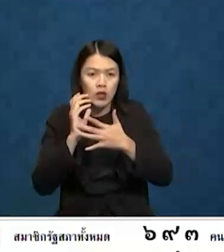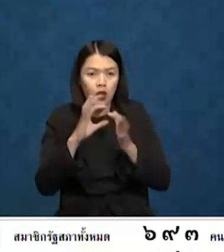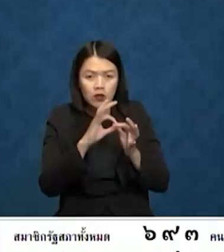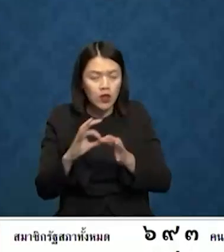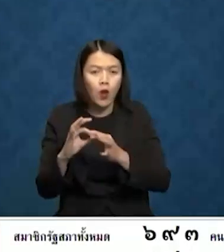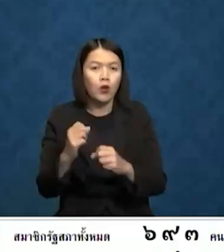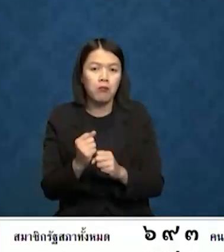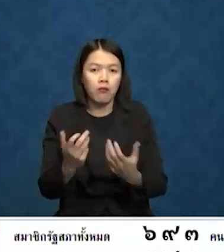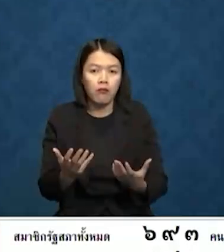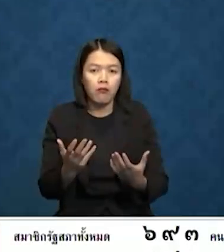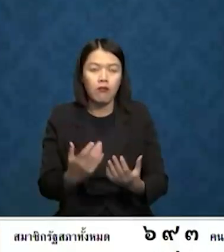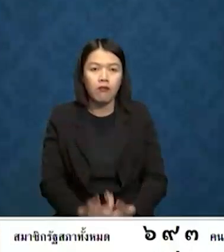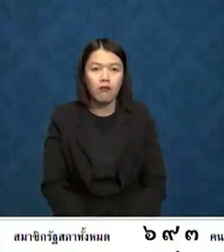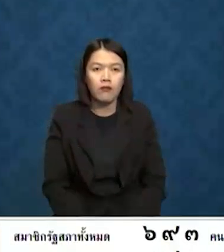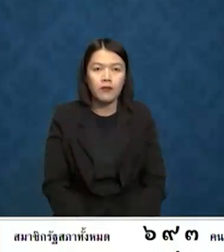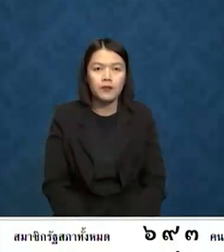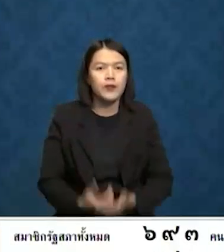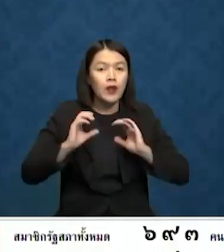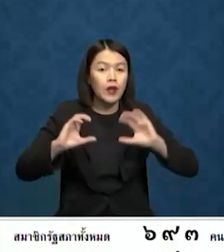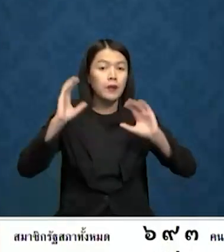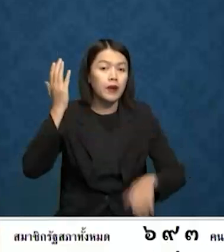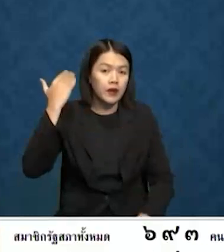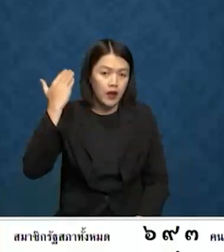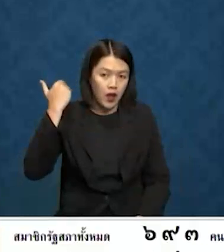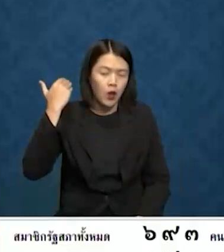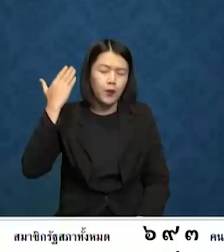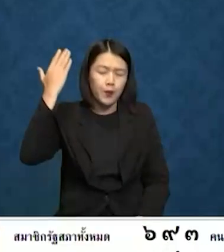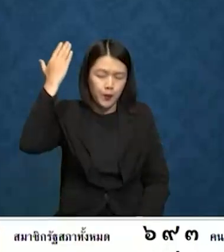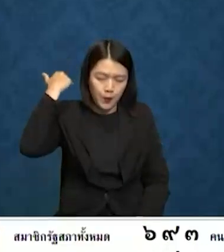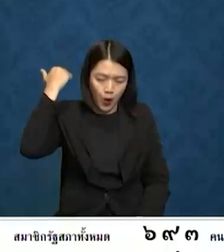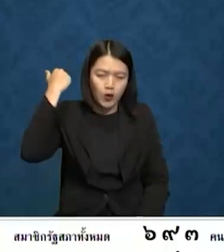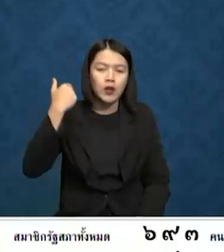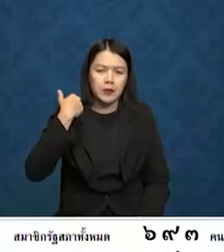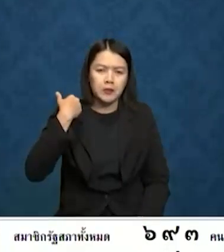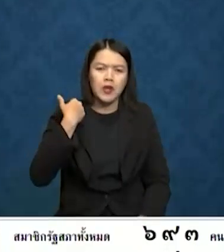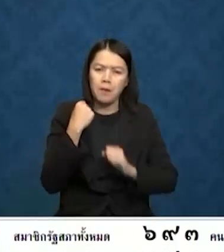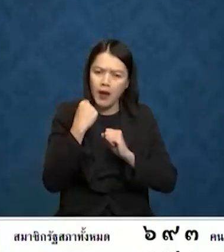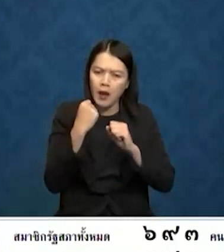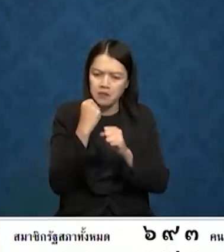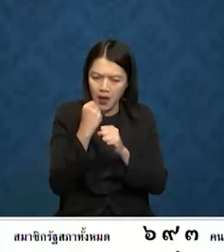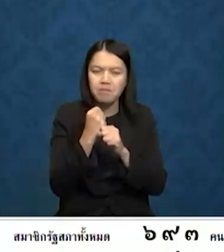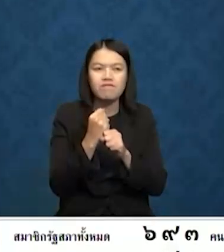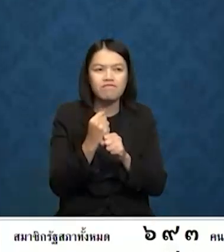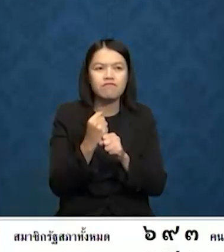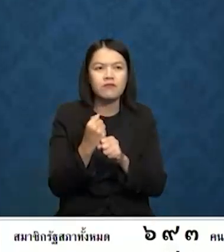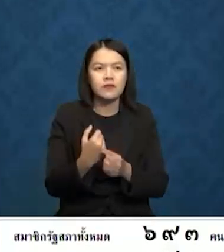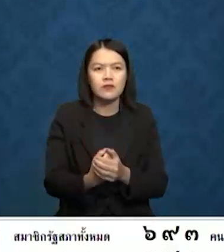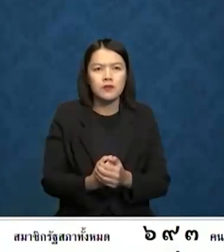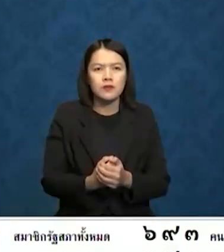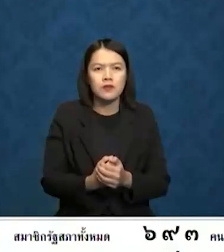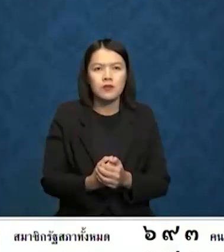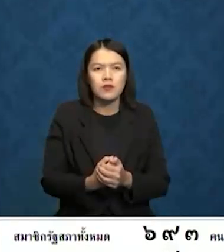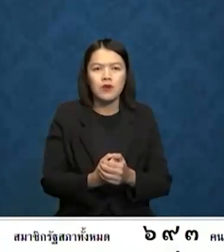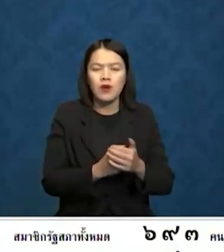ไรในรัฐบาลที่ผ่านมาในอดีตนั้นก็มีการพยายามทำอย่างที่ว่านี้ไม่ว่าจะเป็นการ